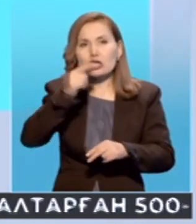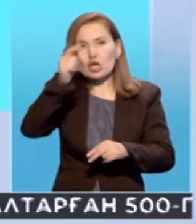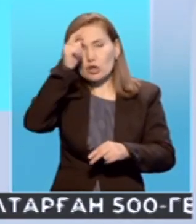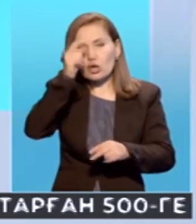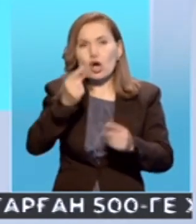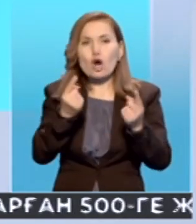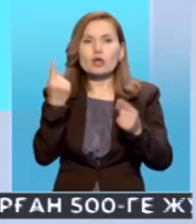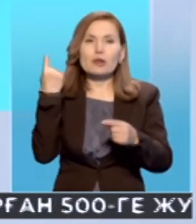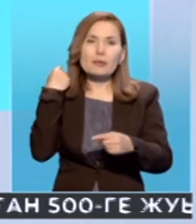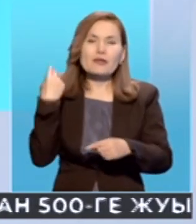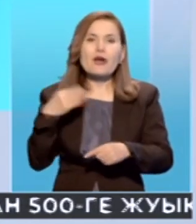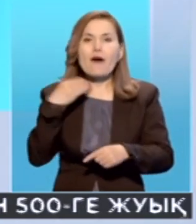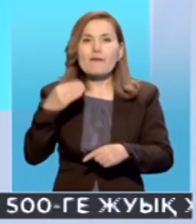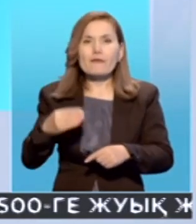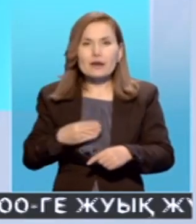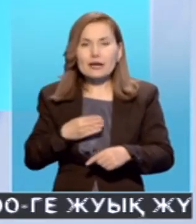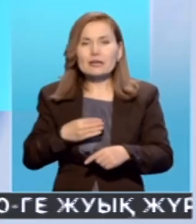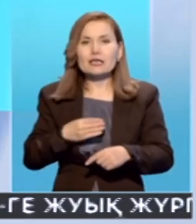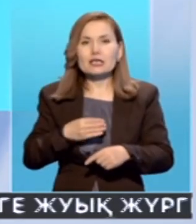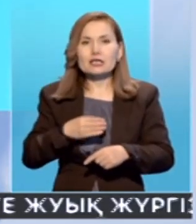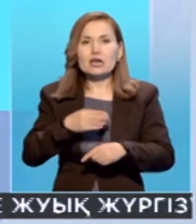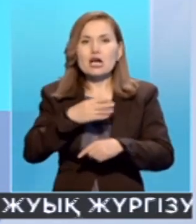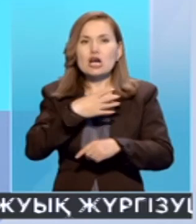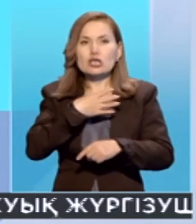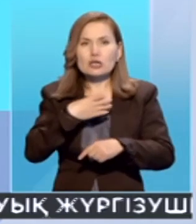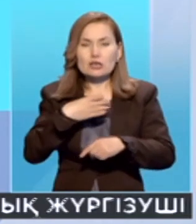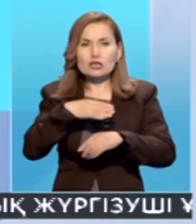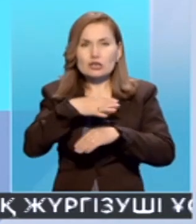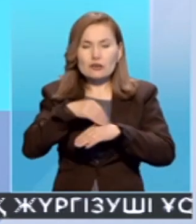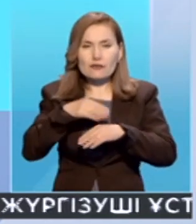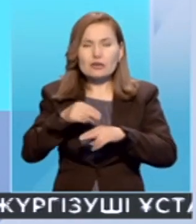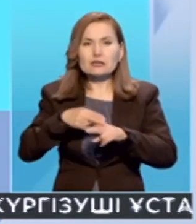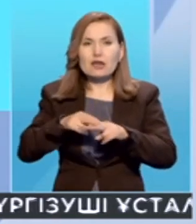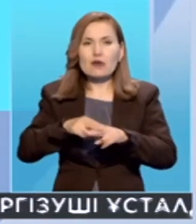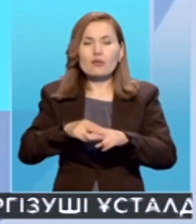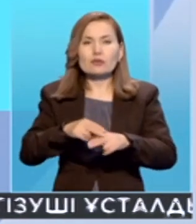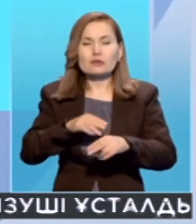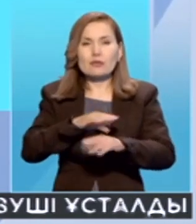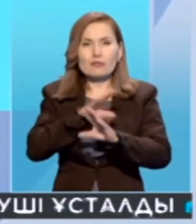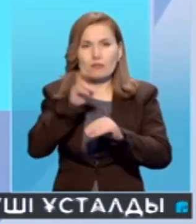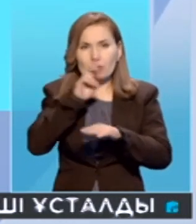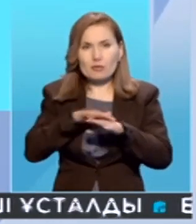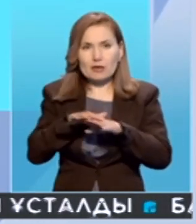Түркия, Ұлыбритания, Франция, Швеция, Эстония секілді елдерден келгетіндер бар.